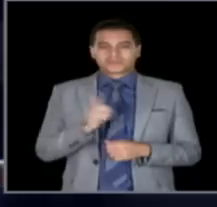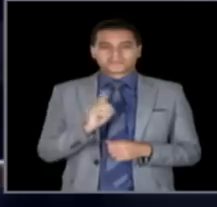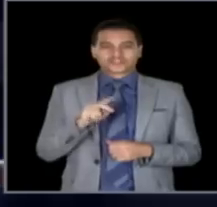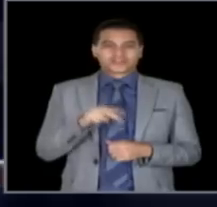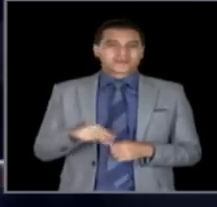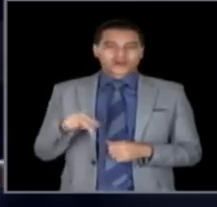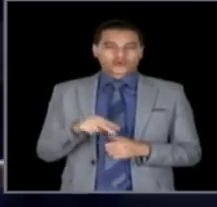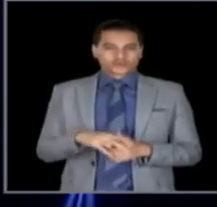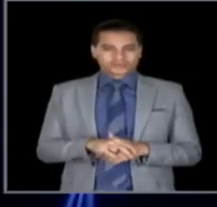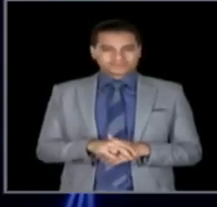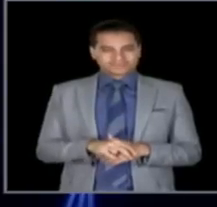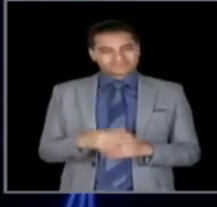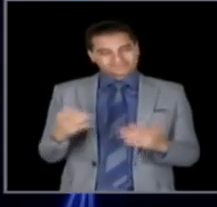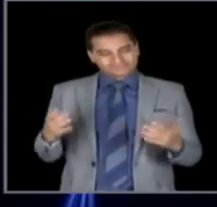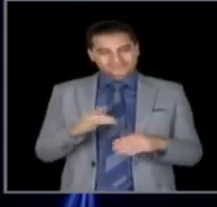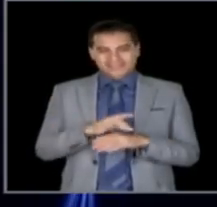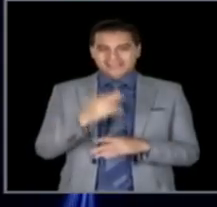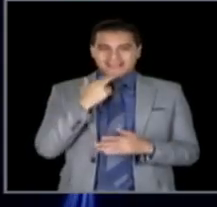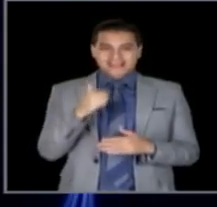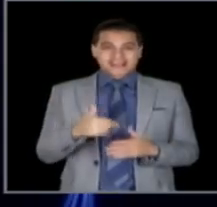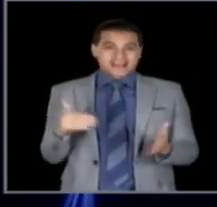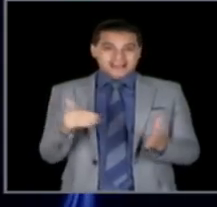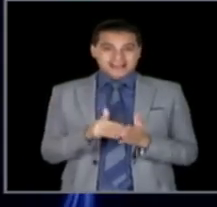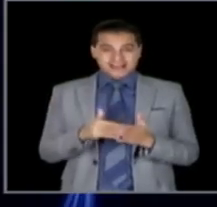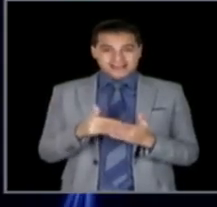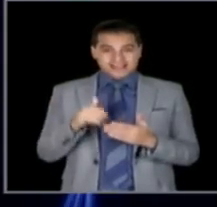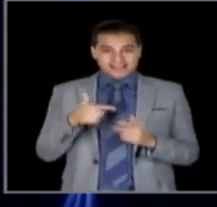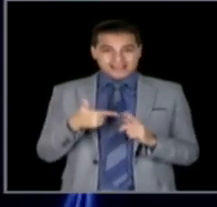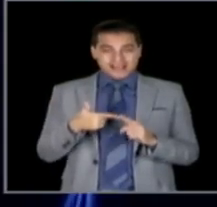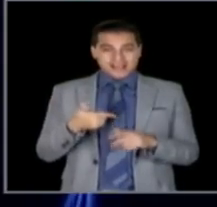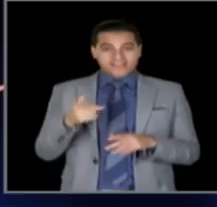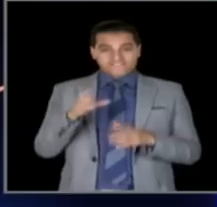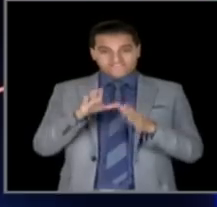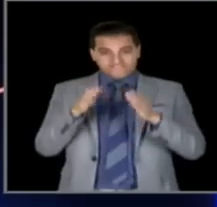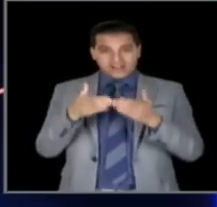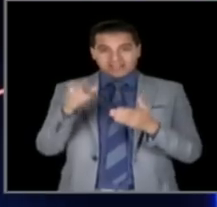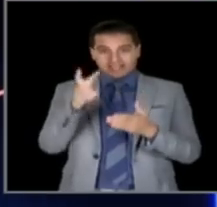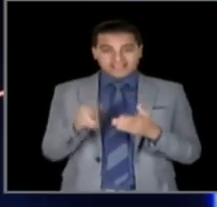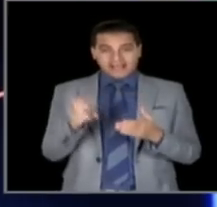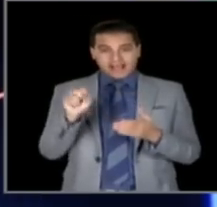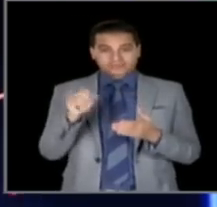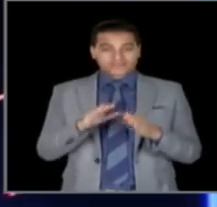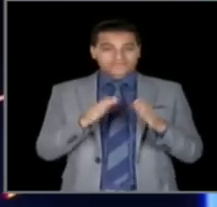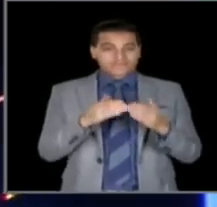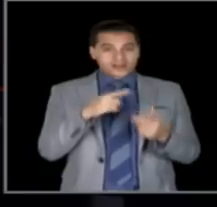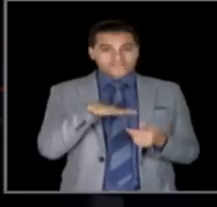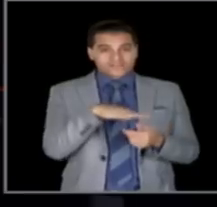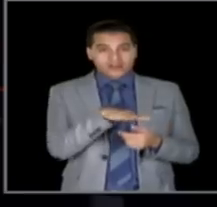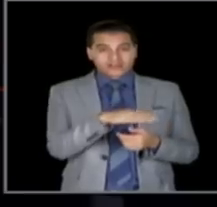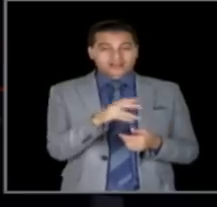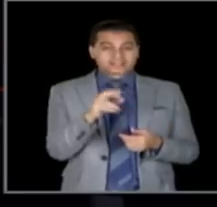823. هارد لك يا إسلام. النتيجة في نهاية الفقرة: فريق النيل 25، فريق فايترز